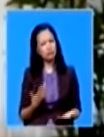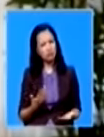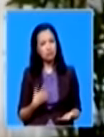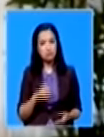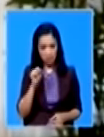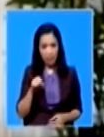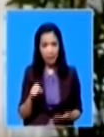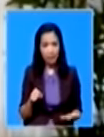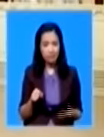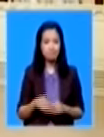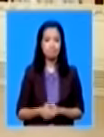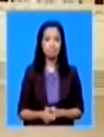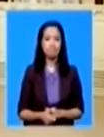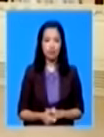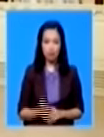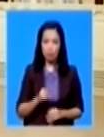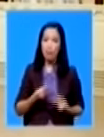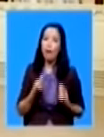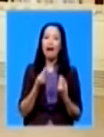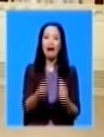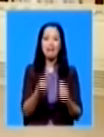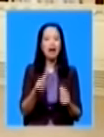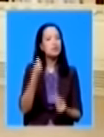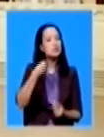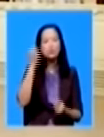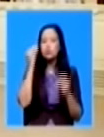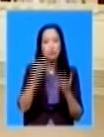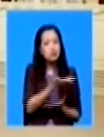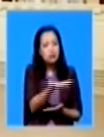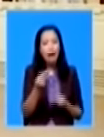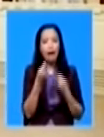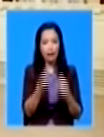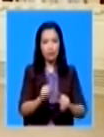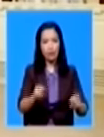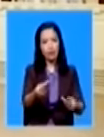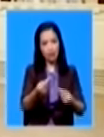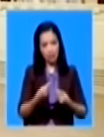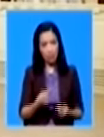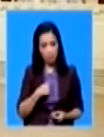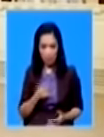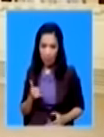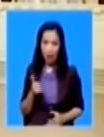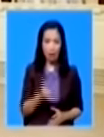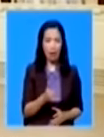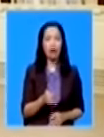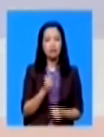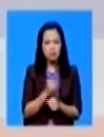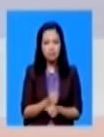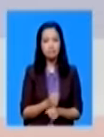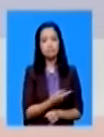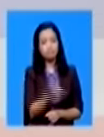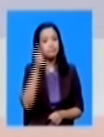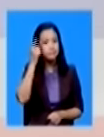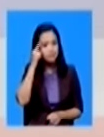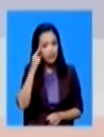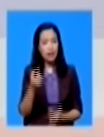ใช่ไหมเนี่ยผมให้ทุกอย่างนะแต่ถ้าไม่ให้ผมเลยไม่ได้เพราะผมเข้ามาทำขนาดนี้แล้วนะเพราะนั้นให้คิดว่าเนื้อแ